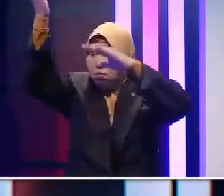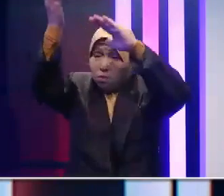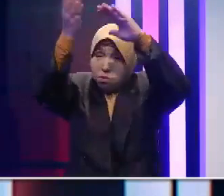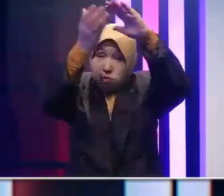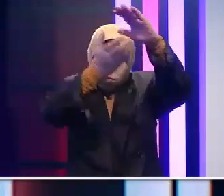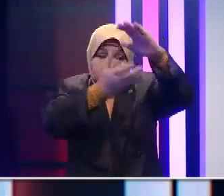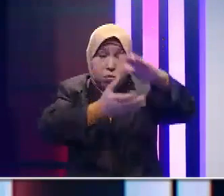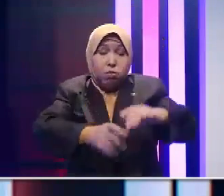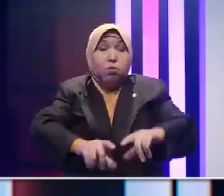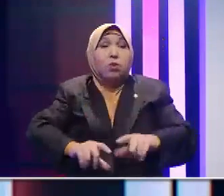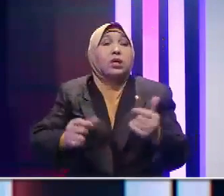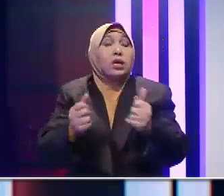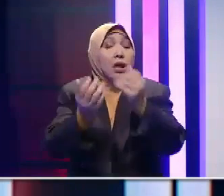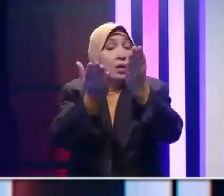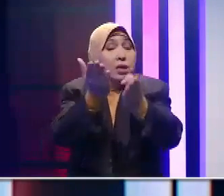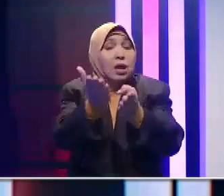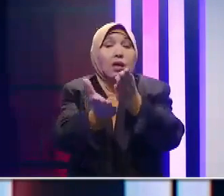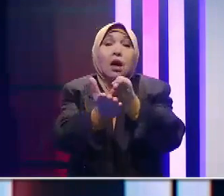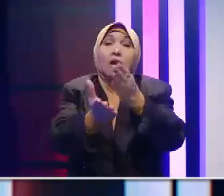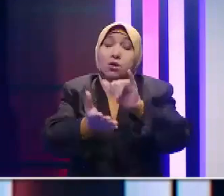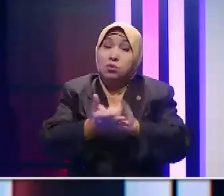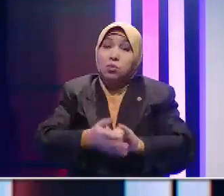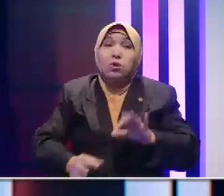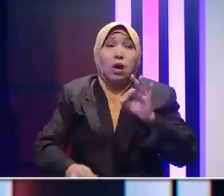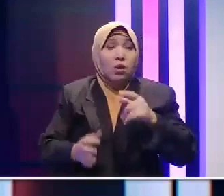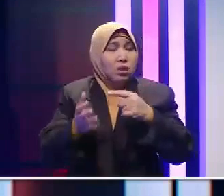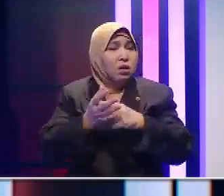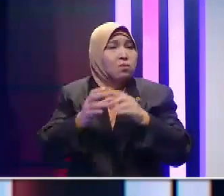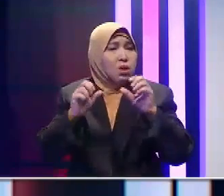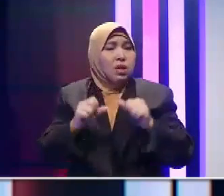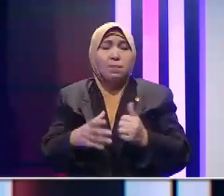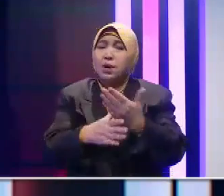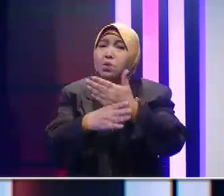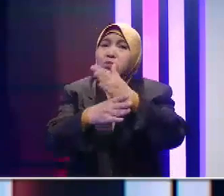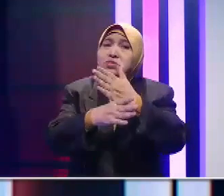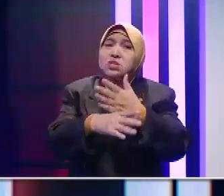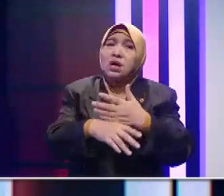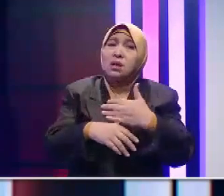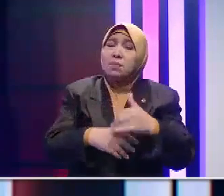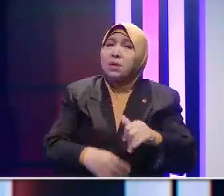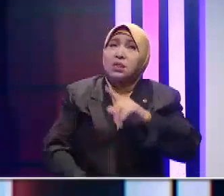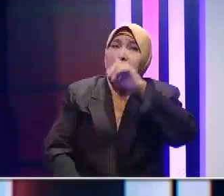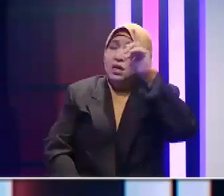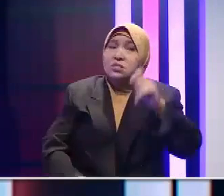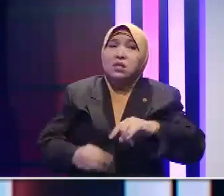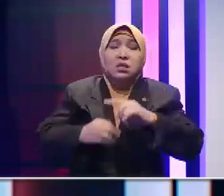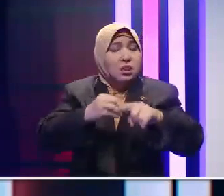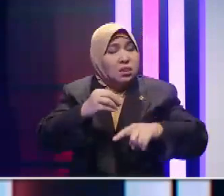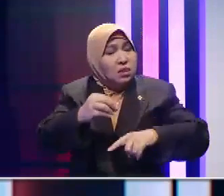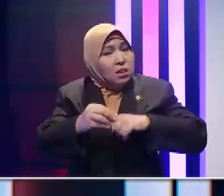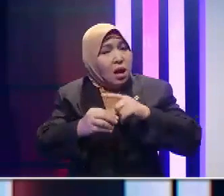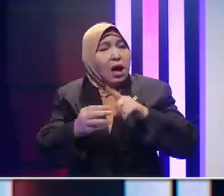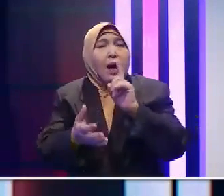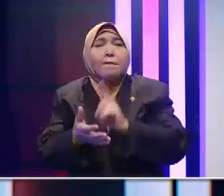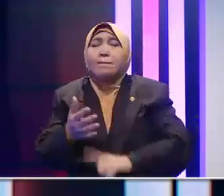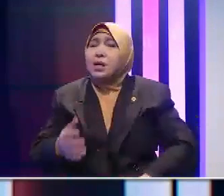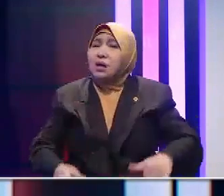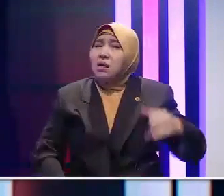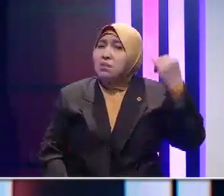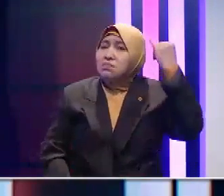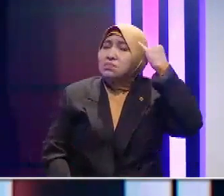kami turunkan dengan hidayah itu. Jadi kalau ini sedikitlah perkongsian, pertanyaan sedikit mengenai tentang apa